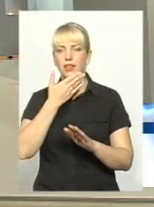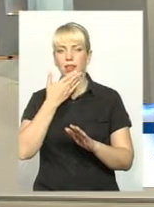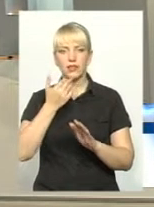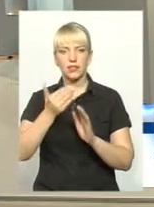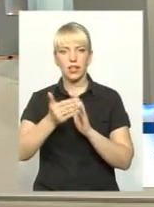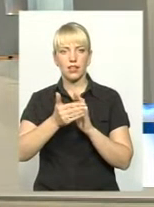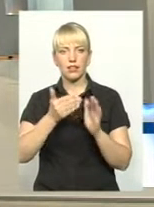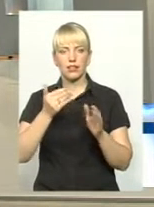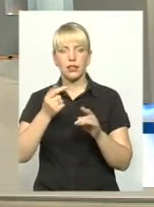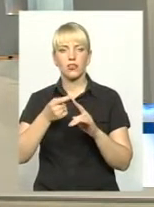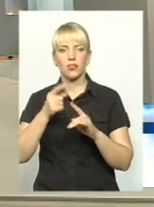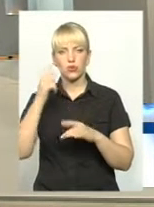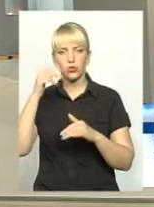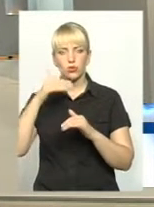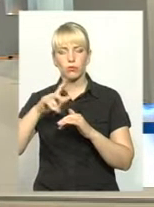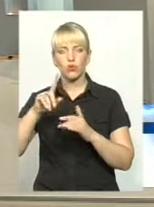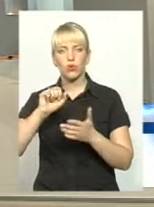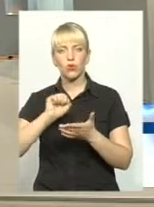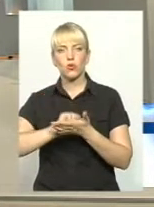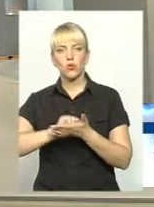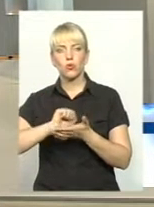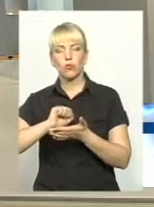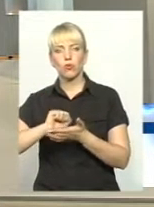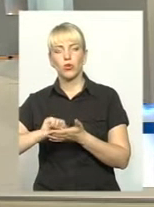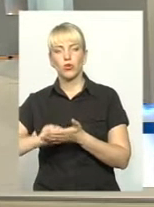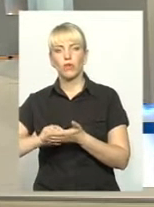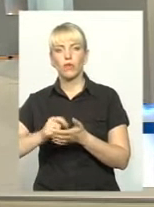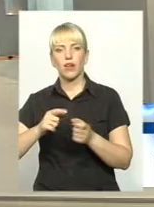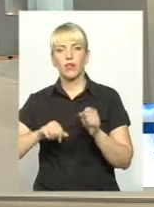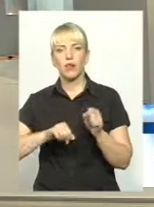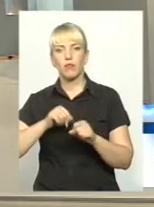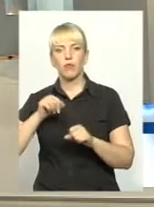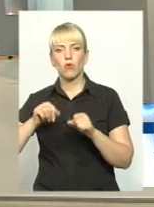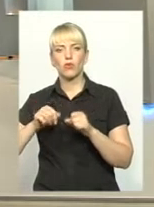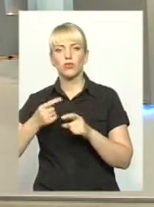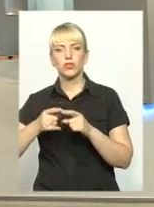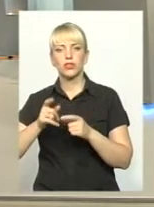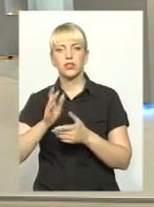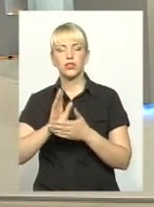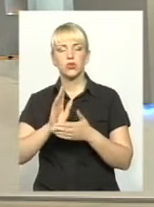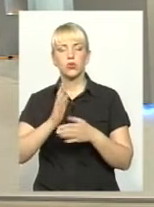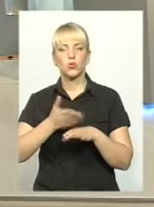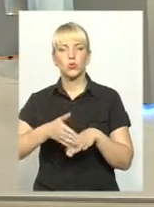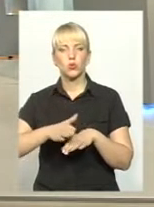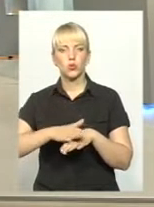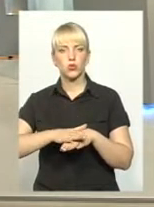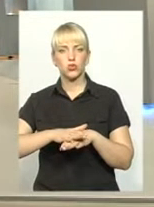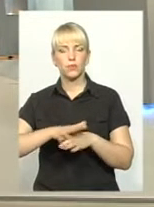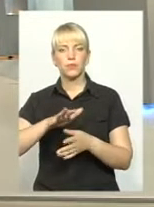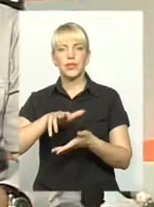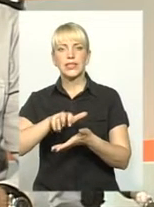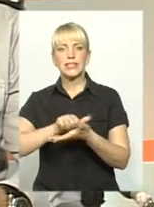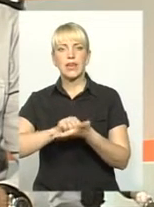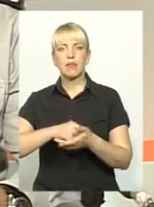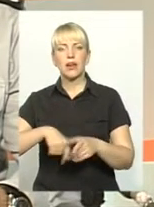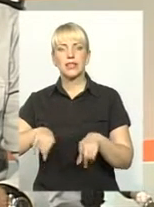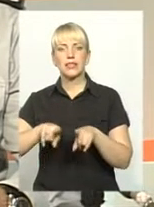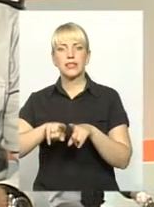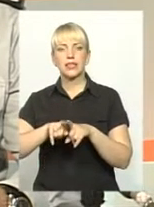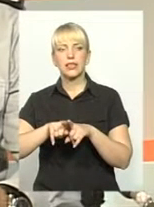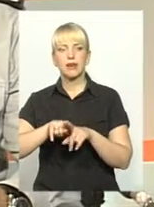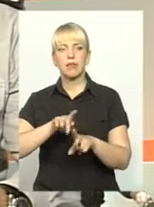зрозуміло, що в документуванні певного роду є певні труднощі. Займатися такими